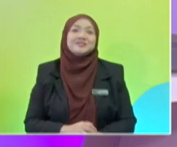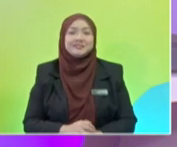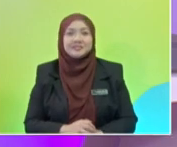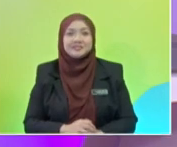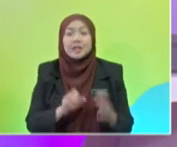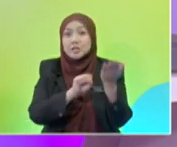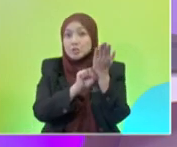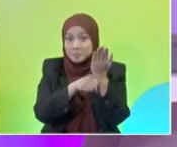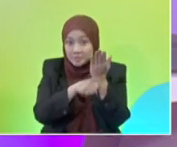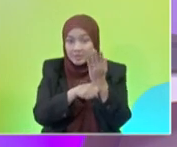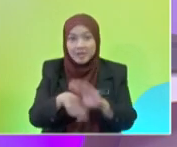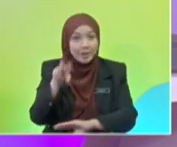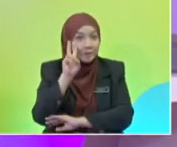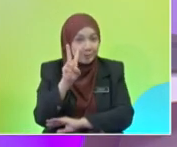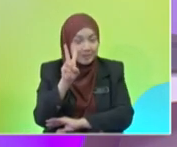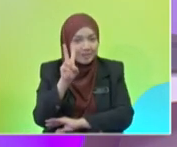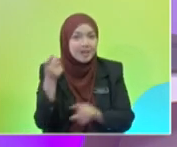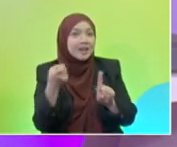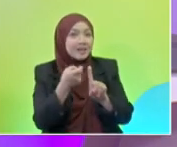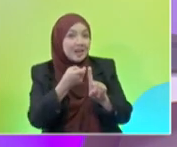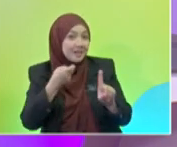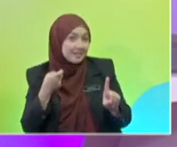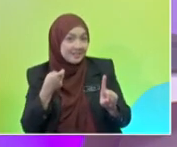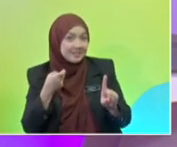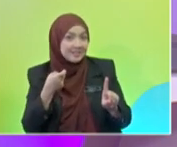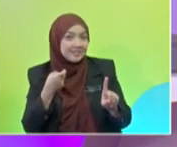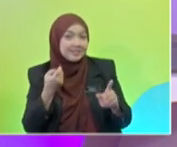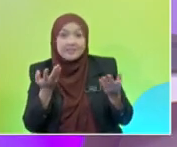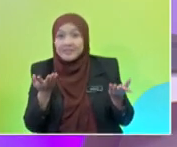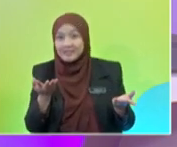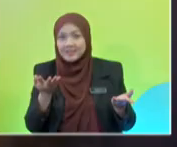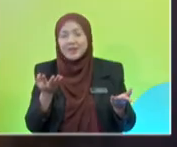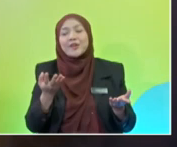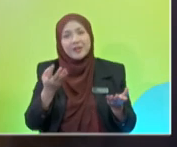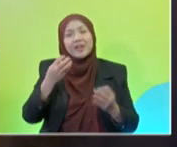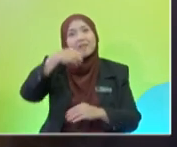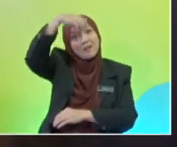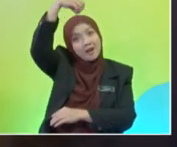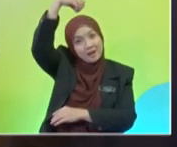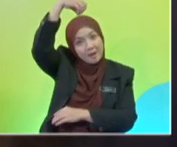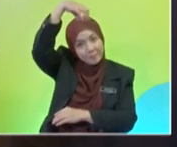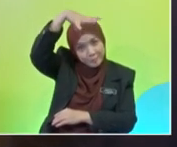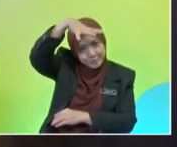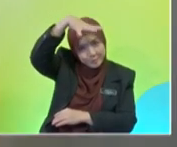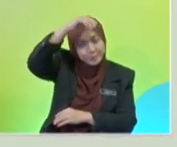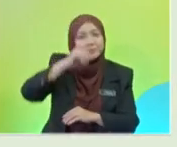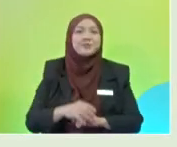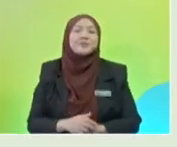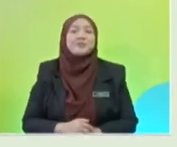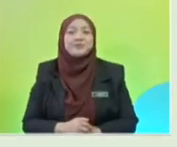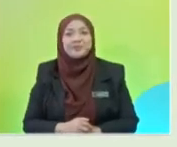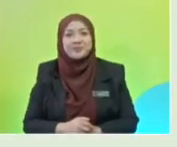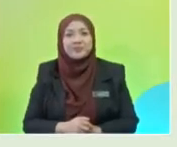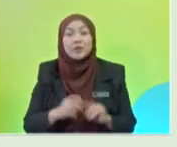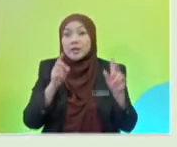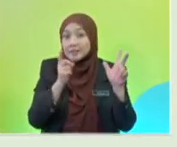yang kedua kita akan dapat cahaya daripada apa tuh lampu lampu yang ketiga pula kita akan dapat